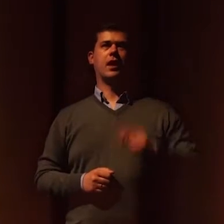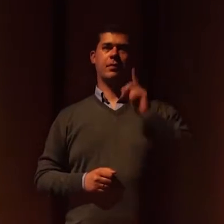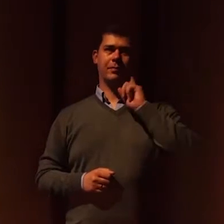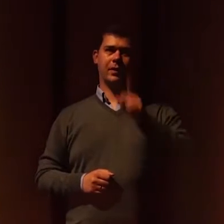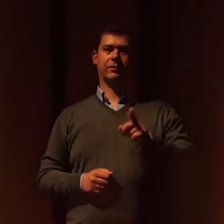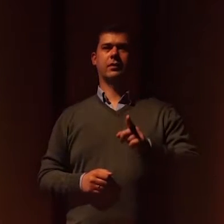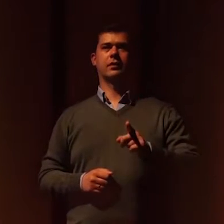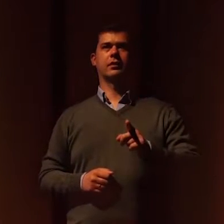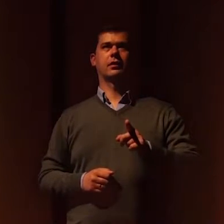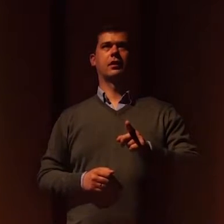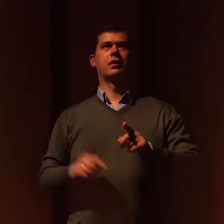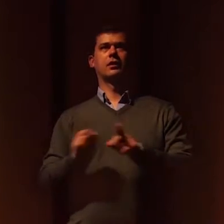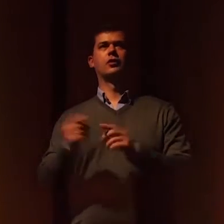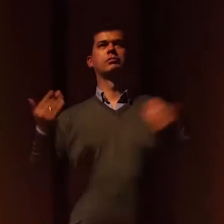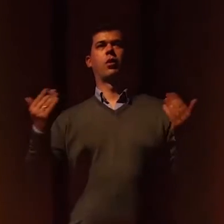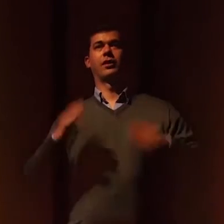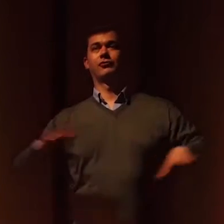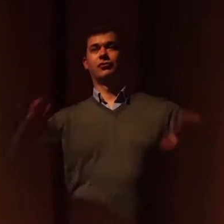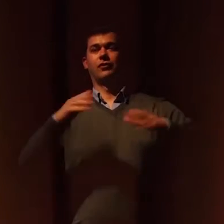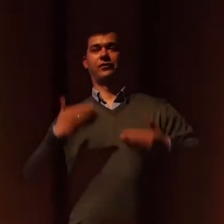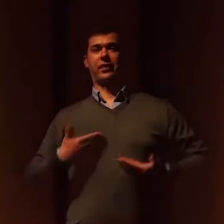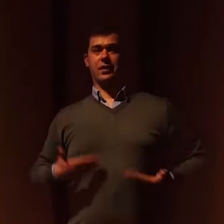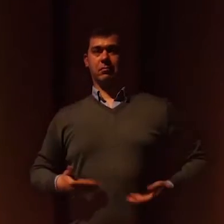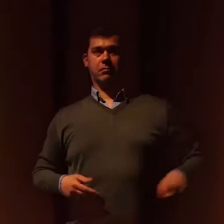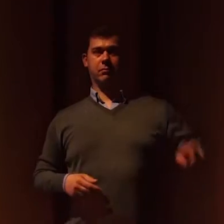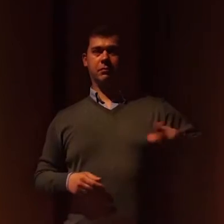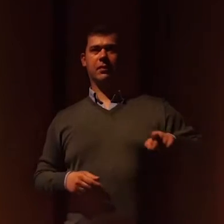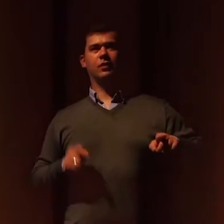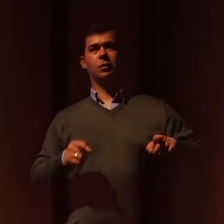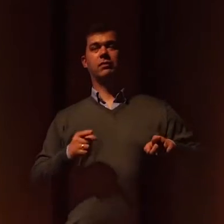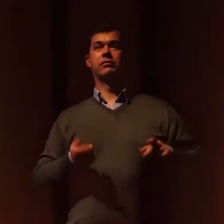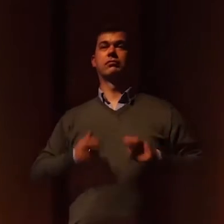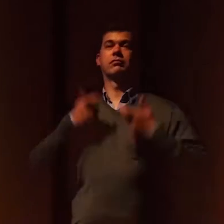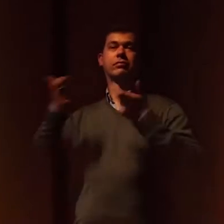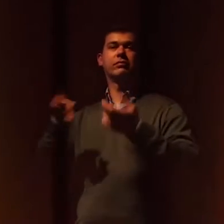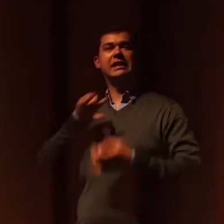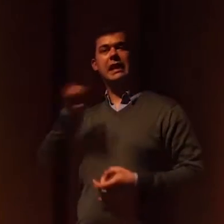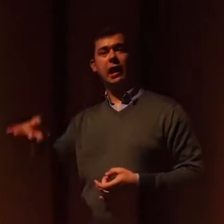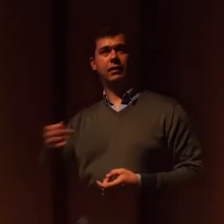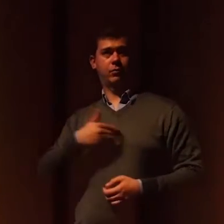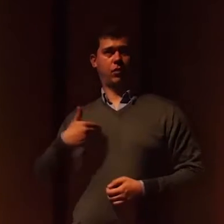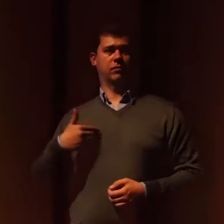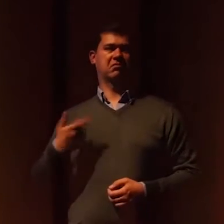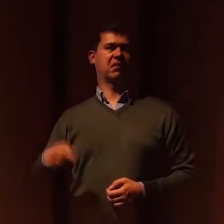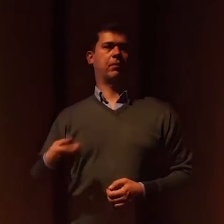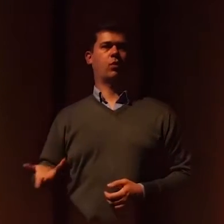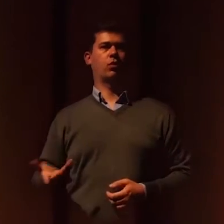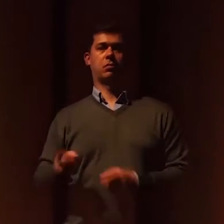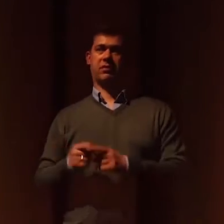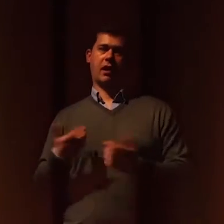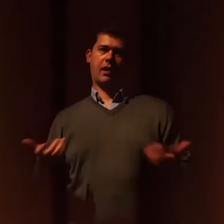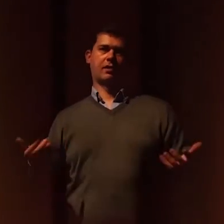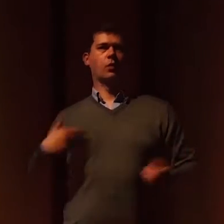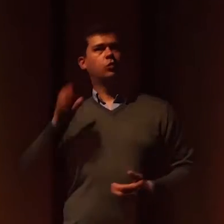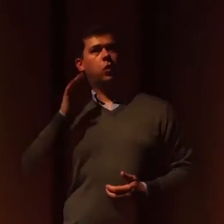natomiast ze strony społeczności wietnamskiej takich przypadków takich skarg nigdy nie było Ja bardzo bym chętnie